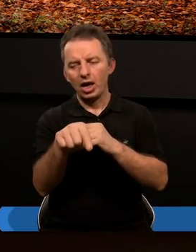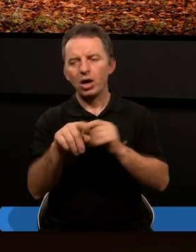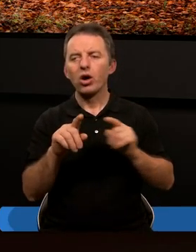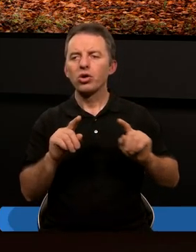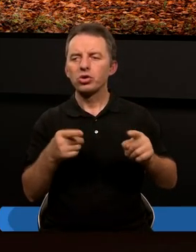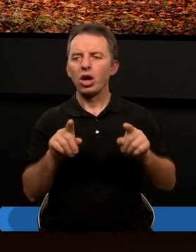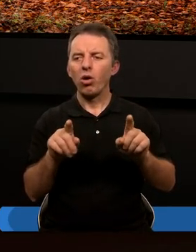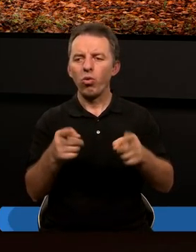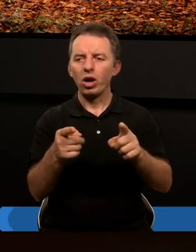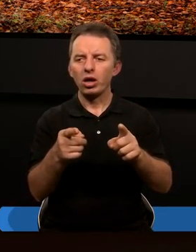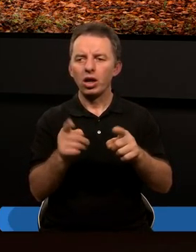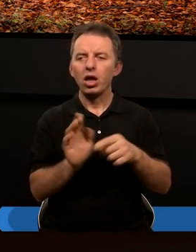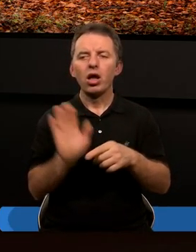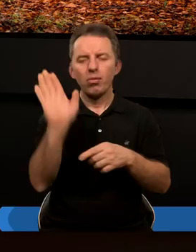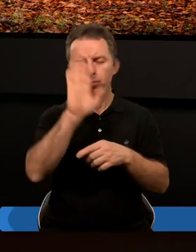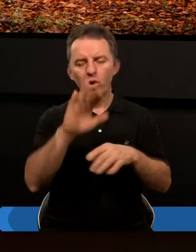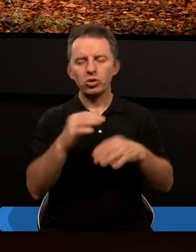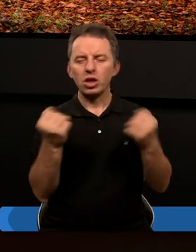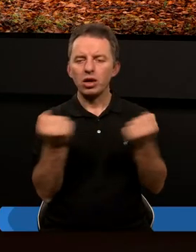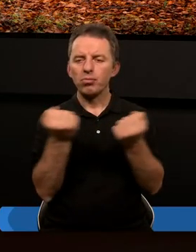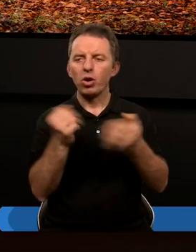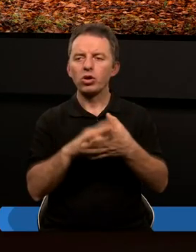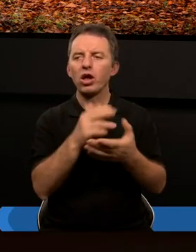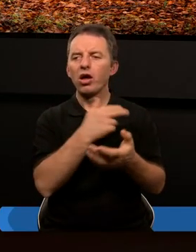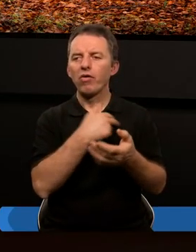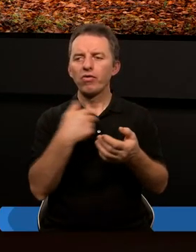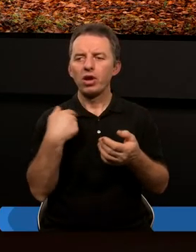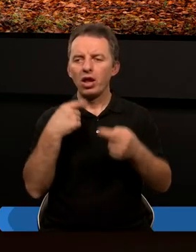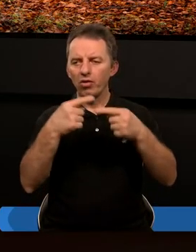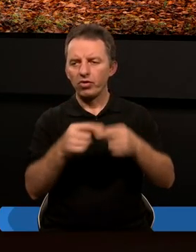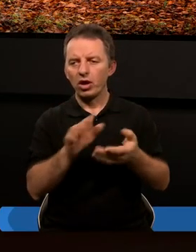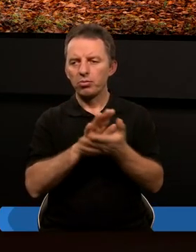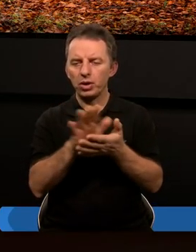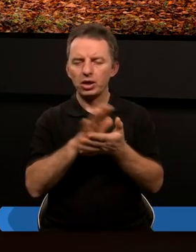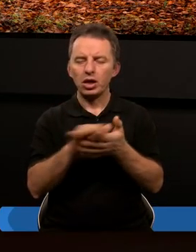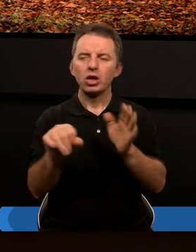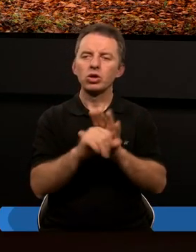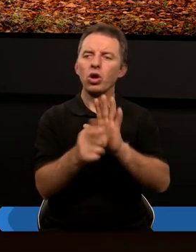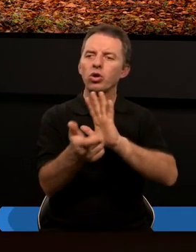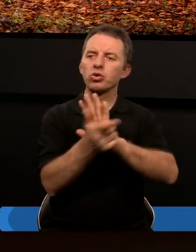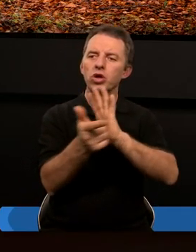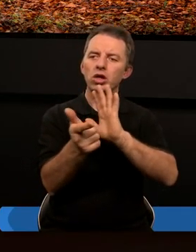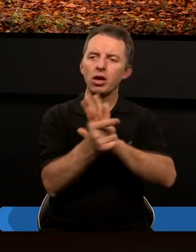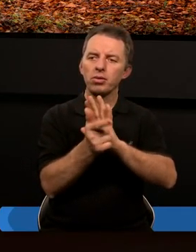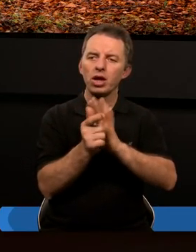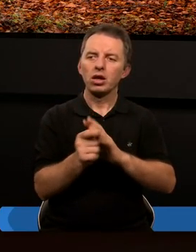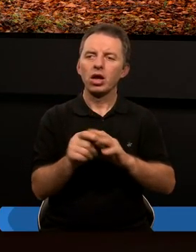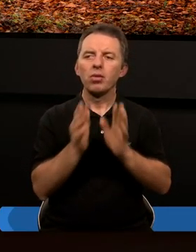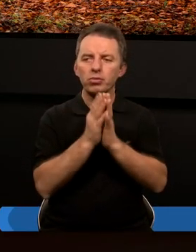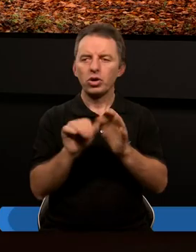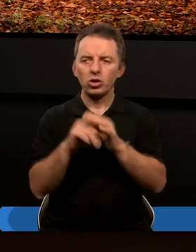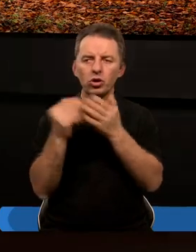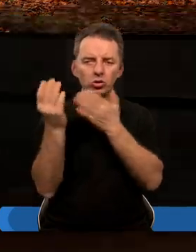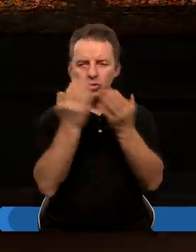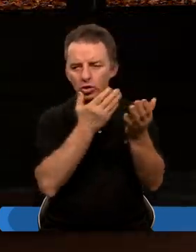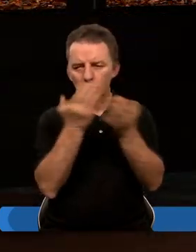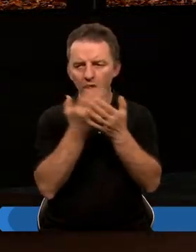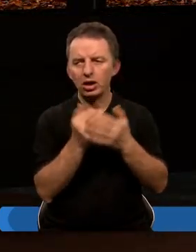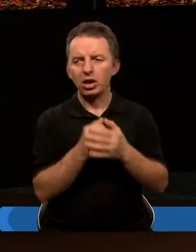działania Bożej mocy w nas. Od wiersza 15 do 17 bardzo proszę o odczytanie.